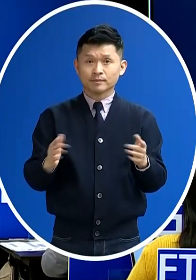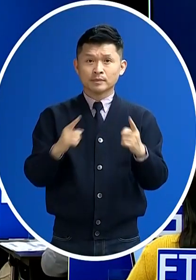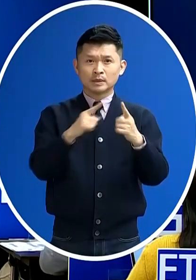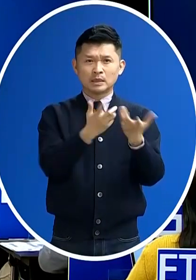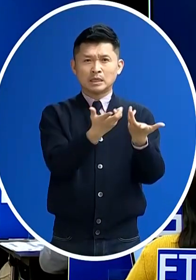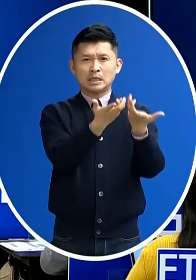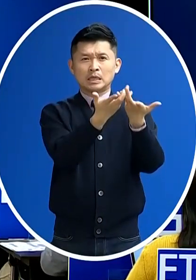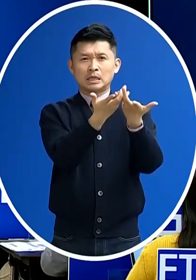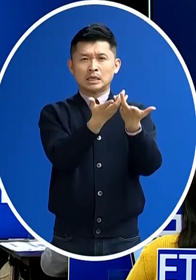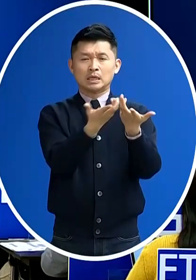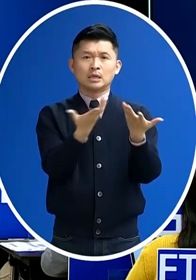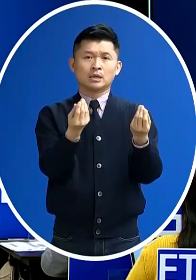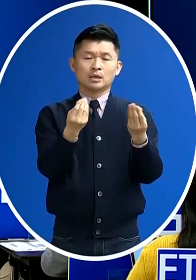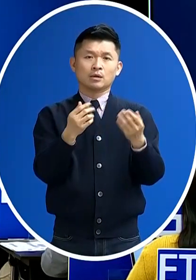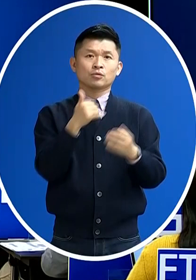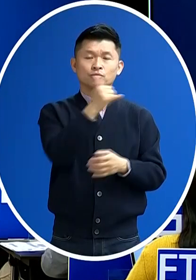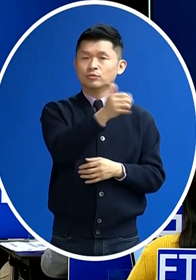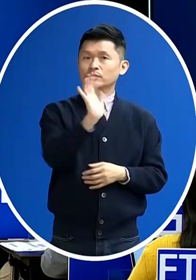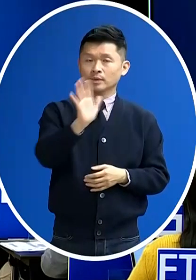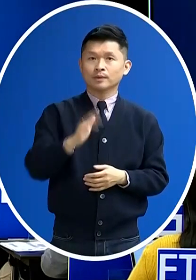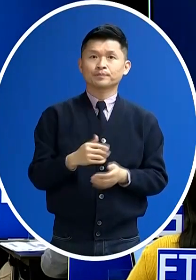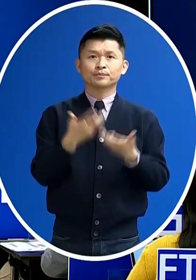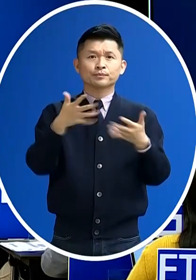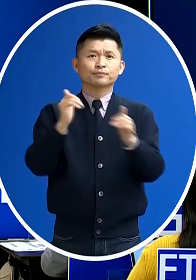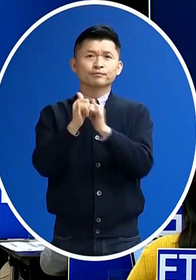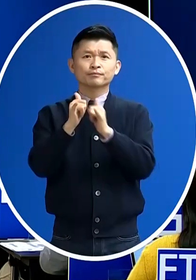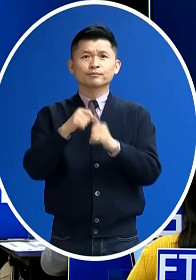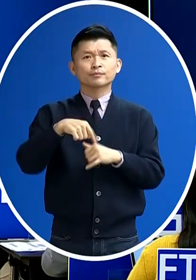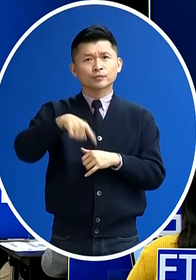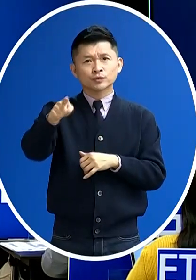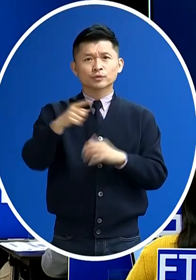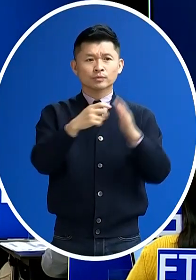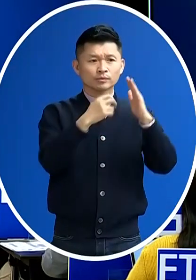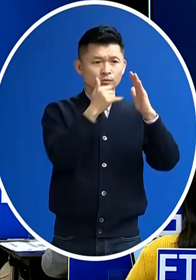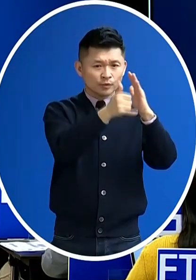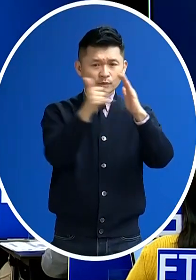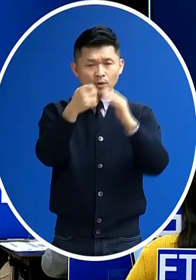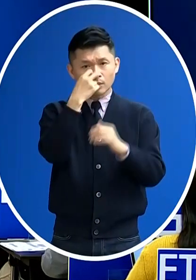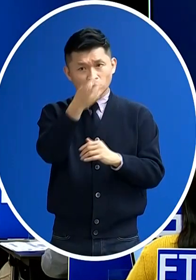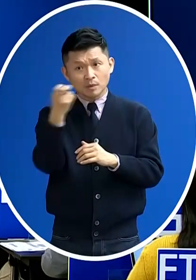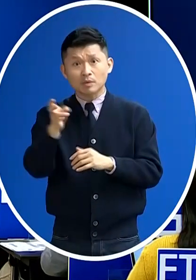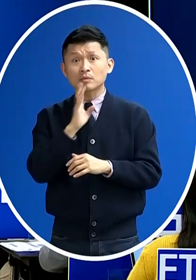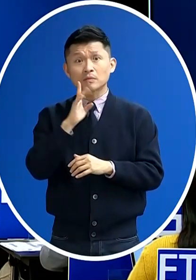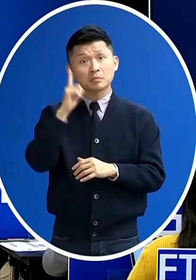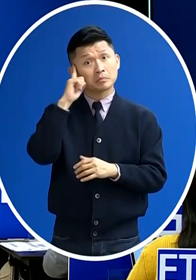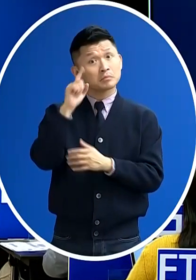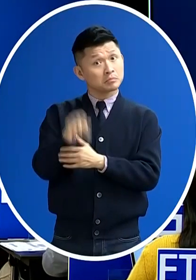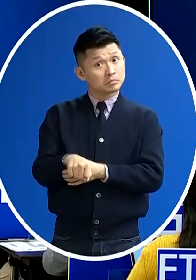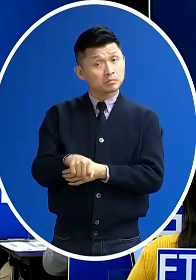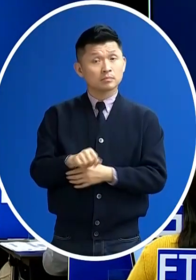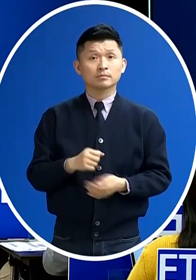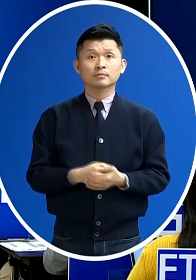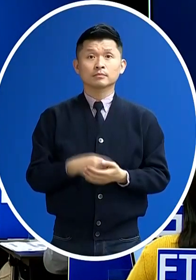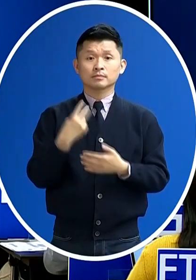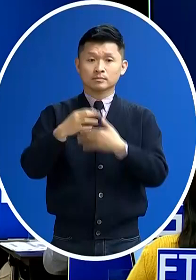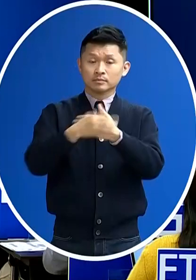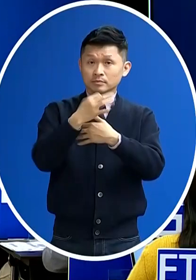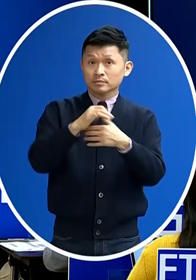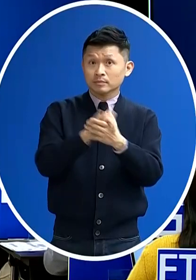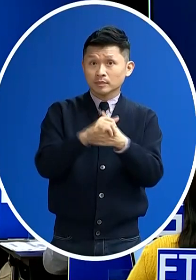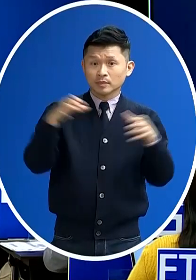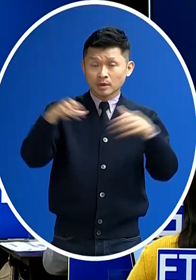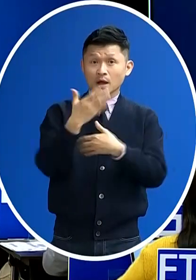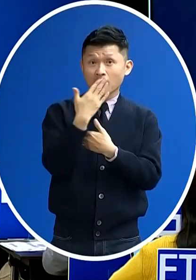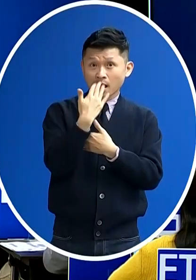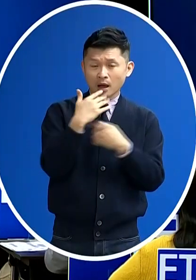拥挤的地方。可是很多民众在春节期间会去走春，不晓得部长赞成吗？另外，亲友聚餐也尽